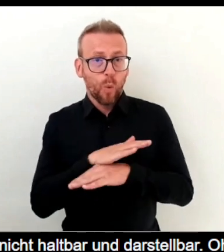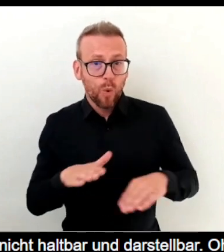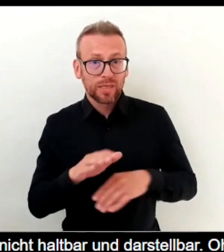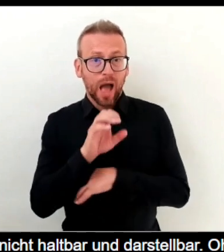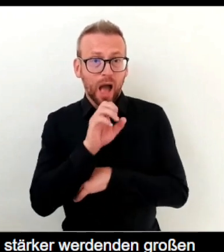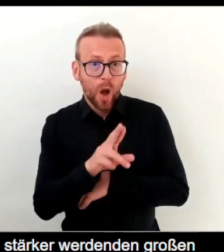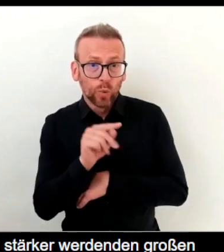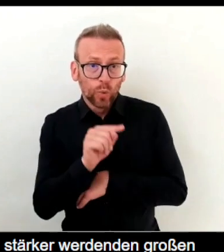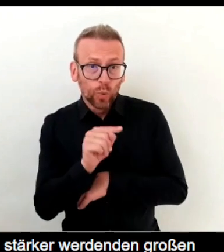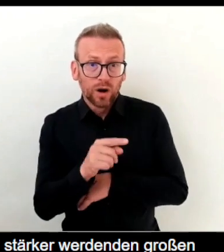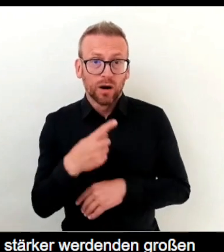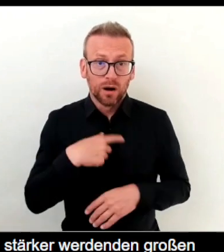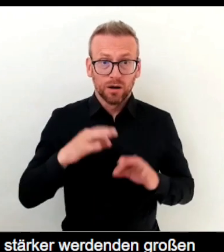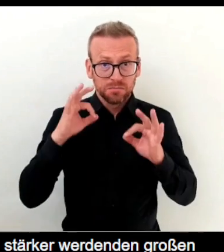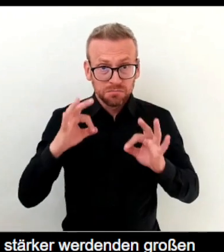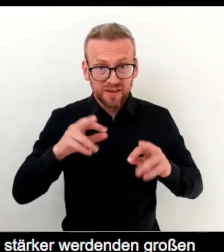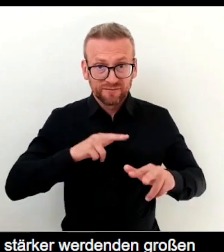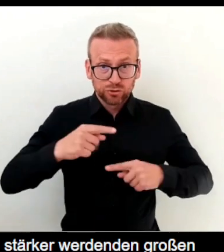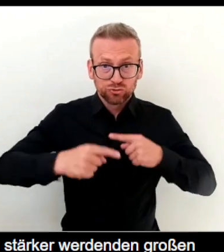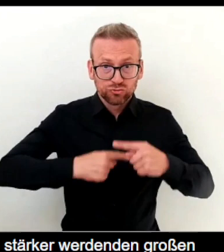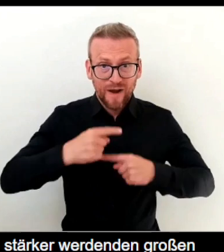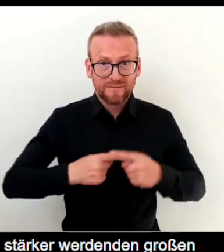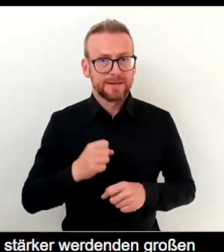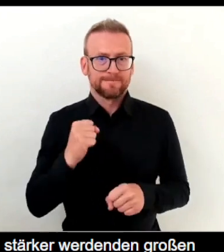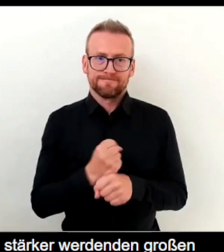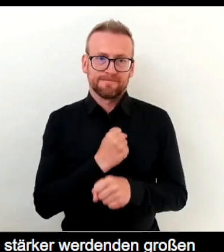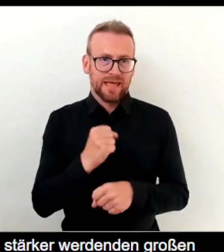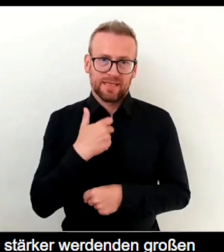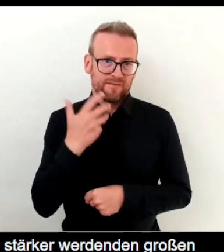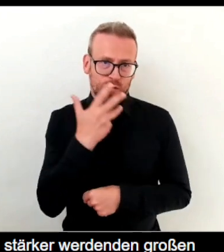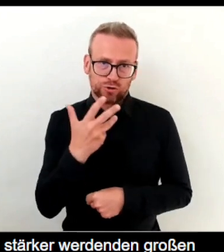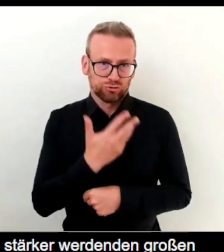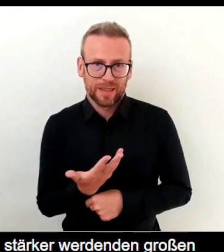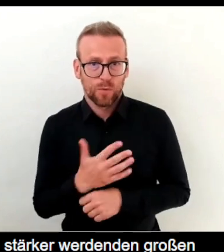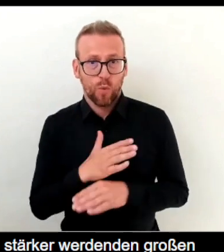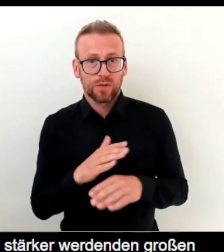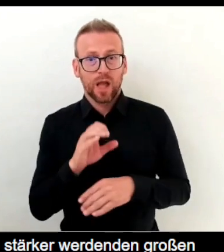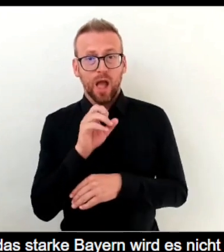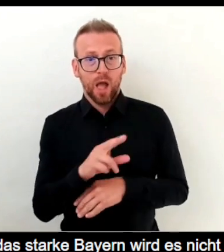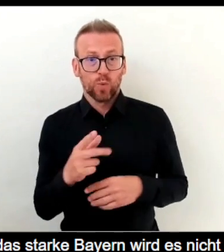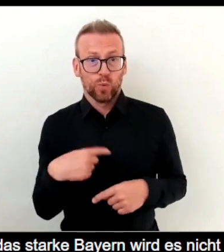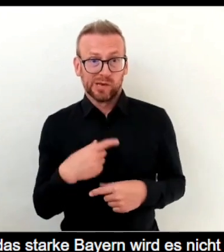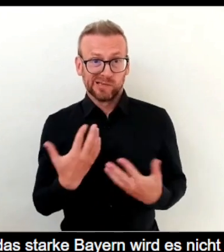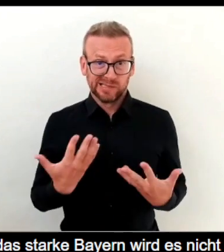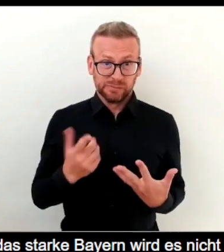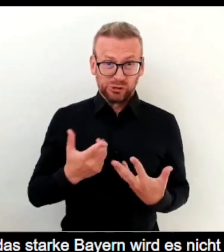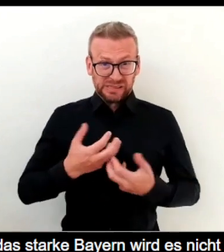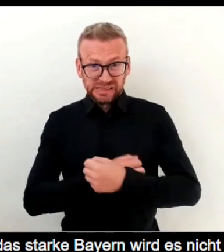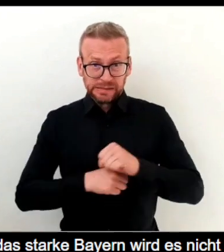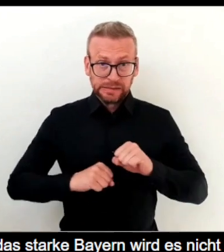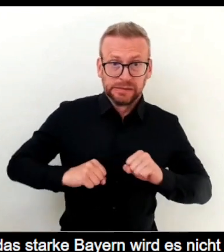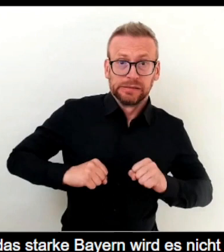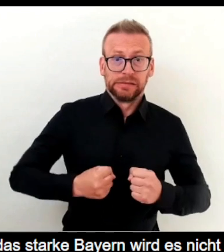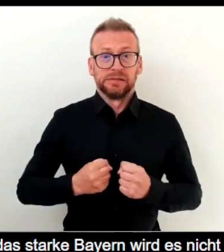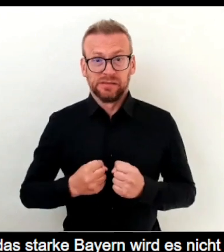Und es wäre gut, wenn viele weitere solcher Abkommen folgen würden. Das ist alles nicht so einfach. Es gibt zwar Leute, die kritisieren das dann, dass man das macht. Aber sozusagen den Ländern gleich